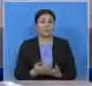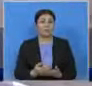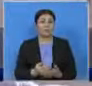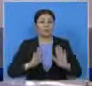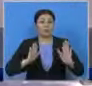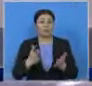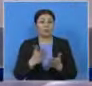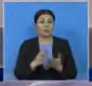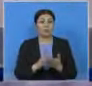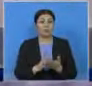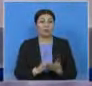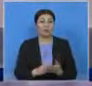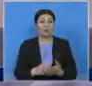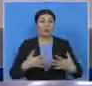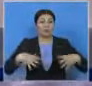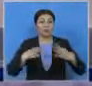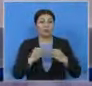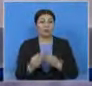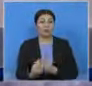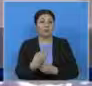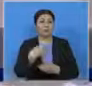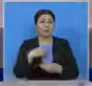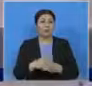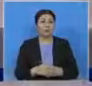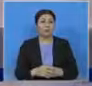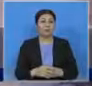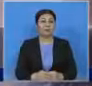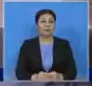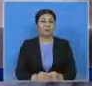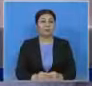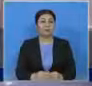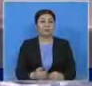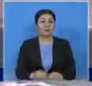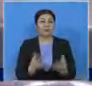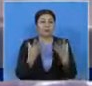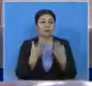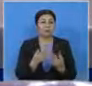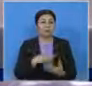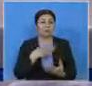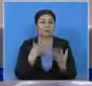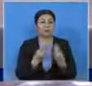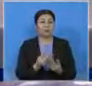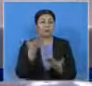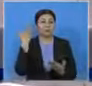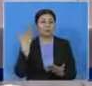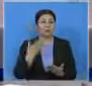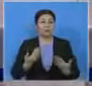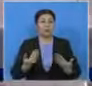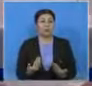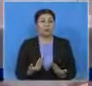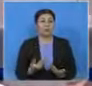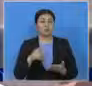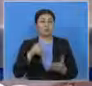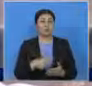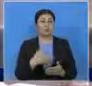У меня семья приехала сюда буквально несколько дней назад. Я сам здесь живу уже почти 5 лет, и вот